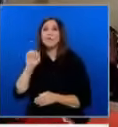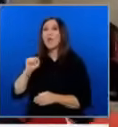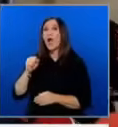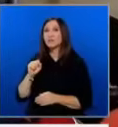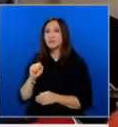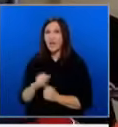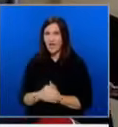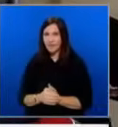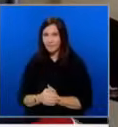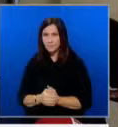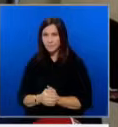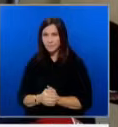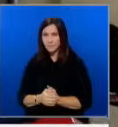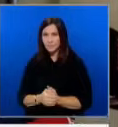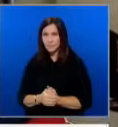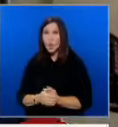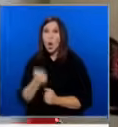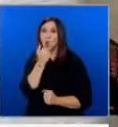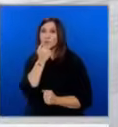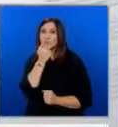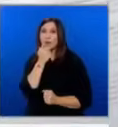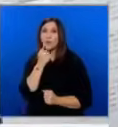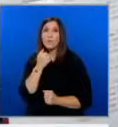касиера от село